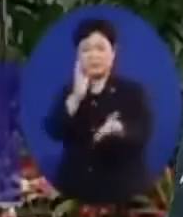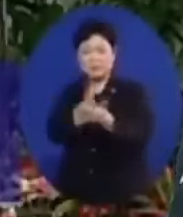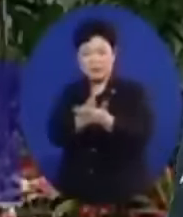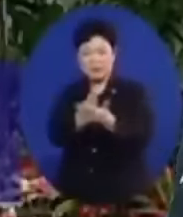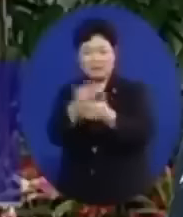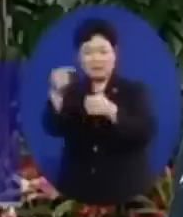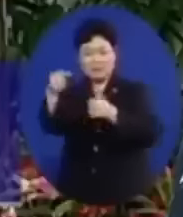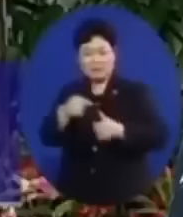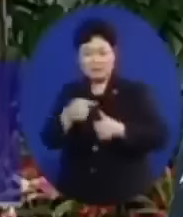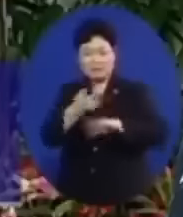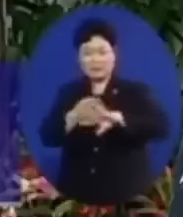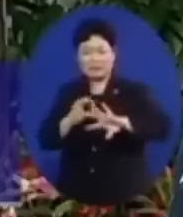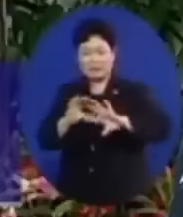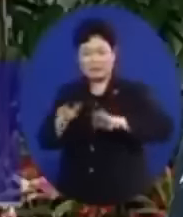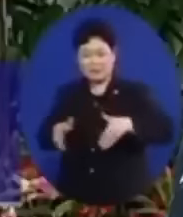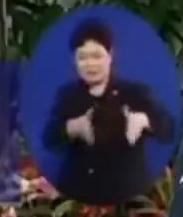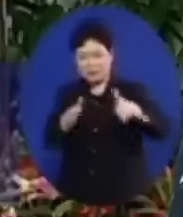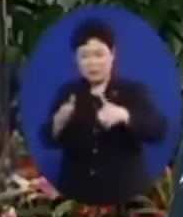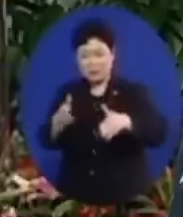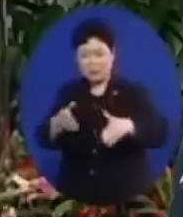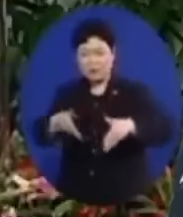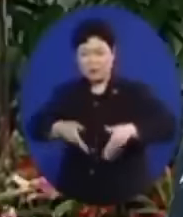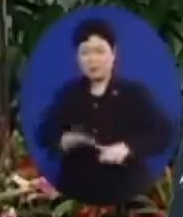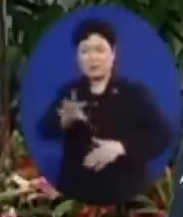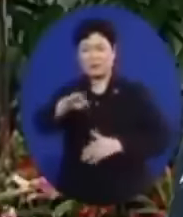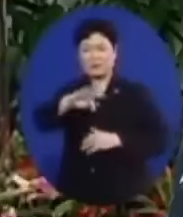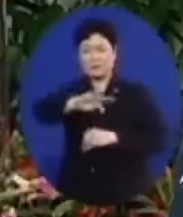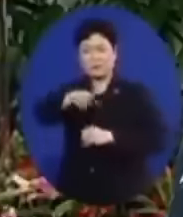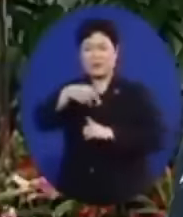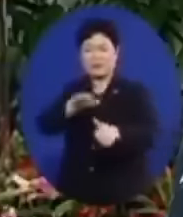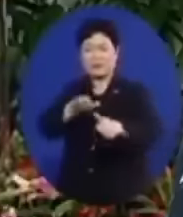받아 다른 길로 궁에 들어가더라. 동방박사 세 사람